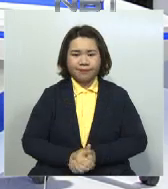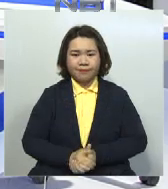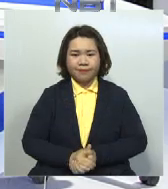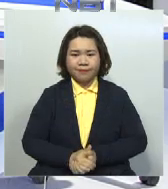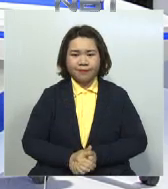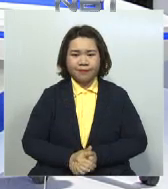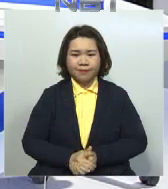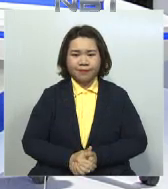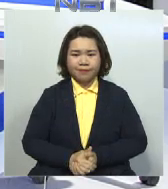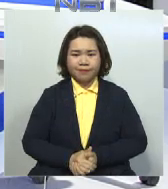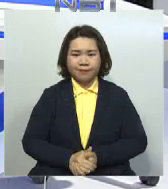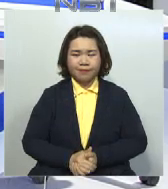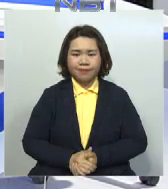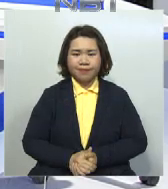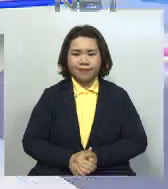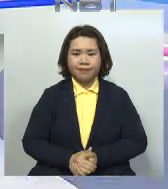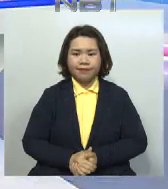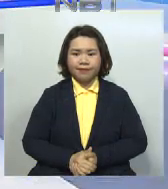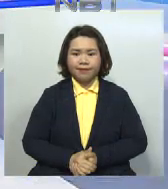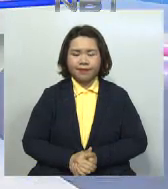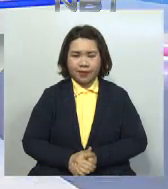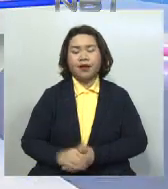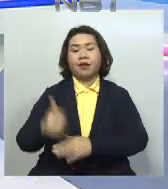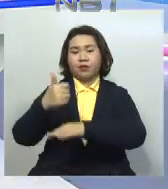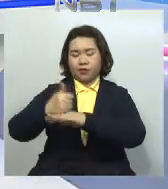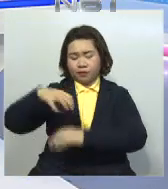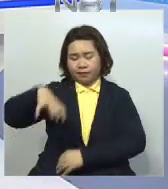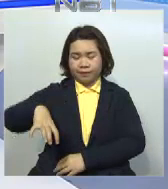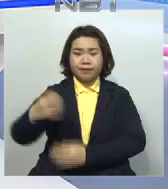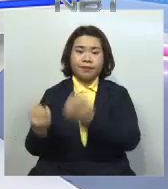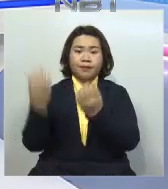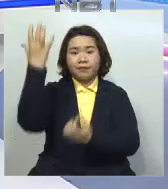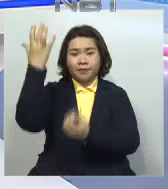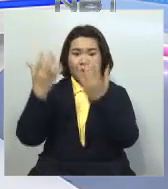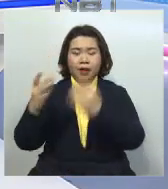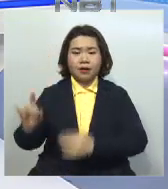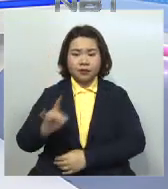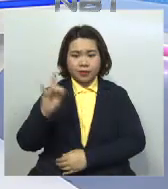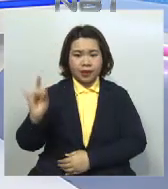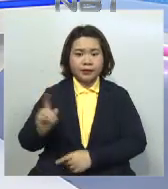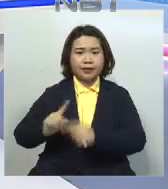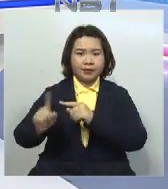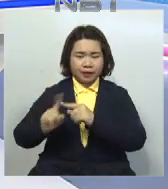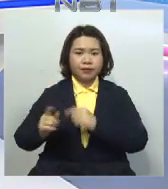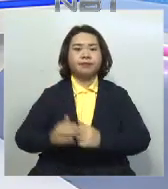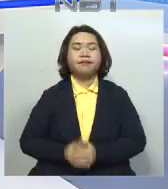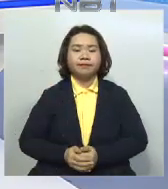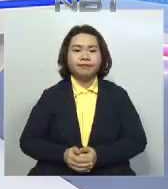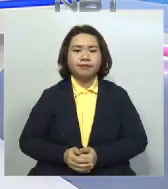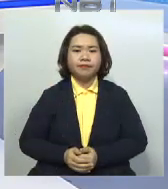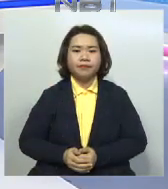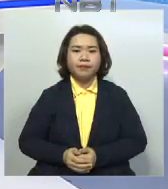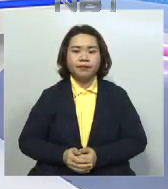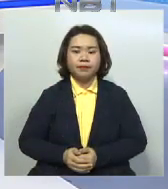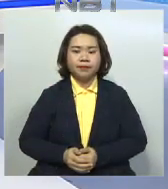พนันท์ครับครับ ขอบพระคุณนะคะท่านอธิบดีกรมอุทยานสัตว์ป่า กรมอุทยานแห่งชาติสัตว์ป่าและพันธุ์